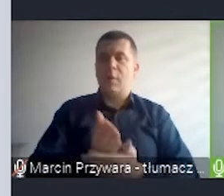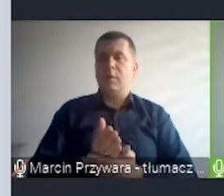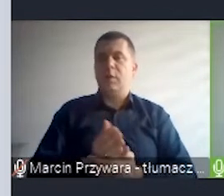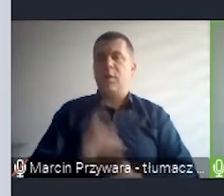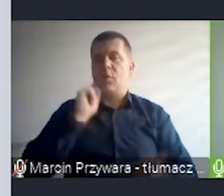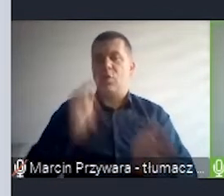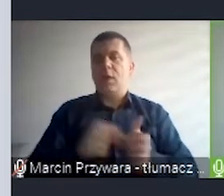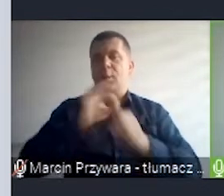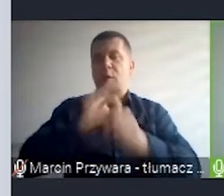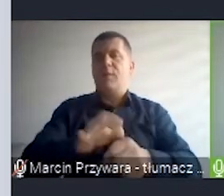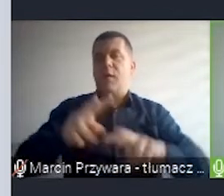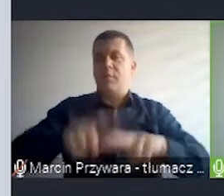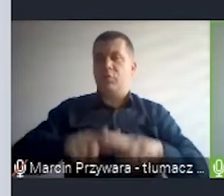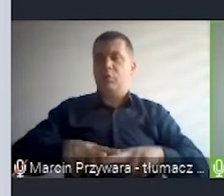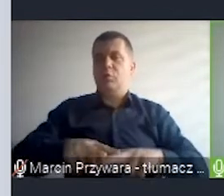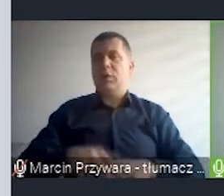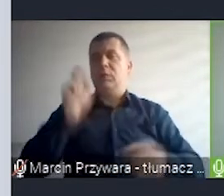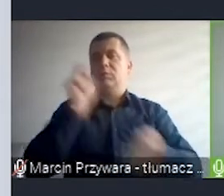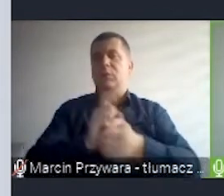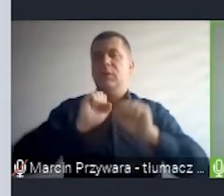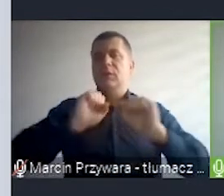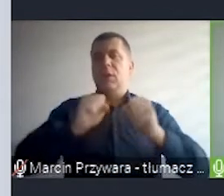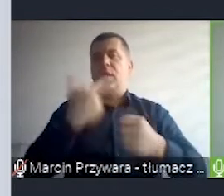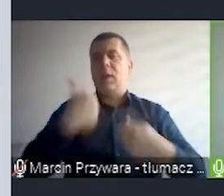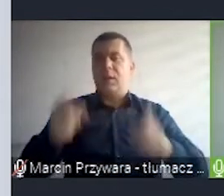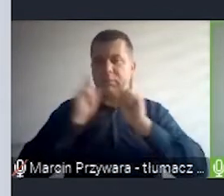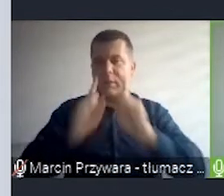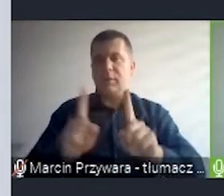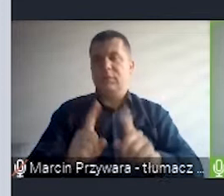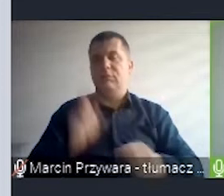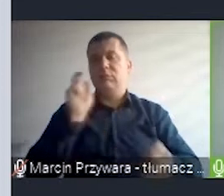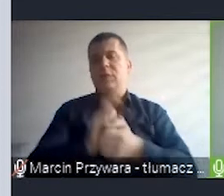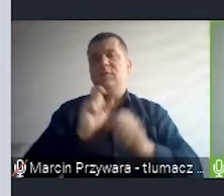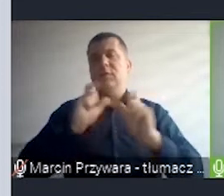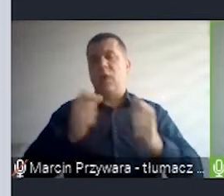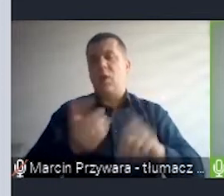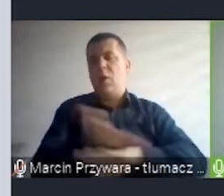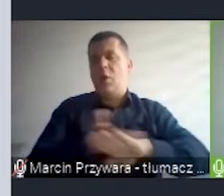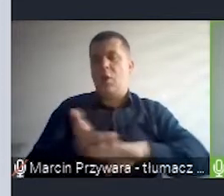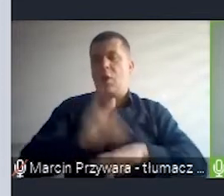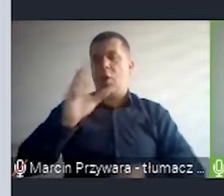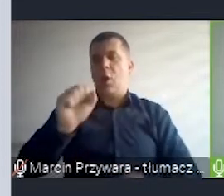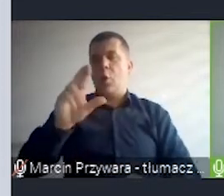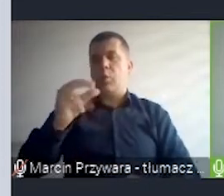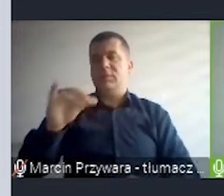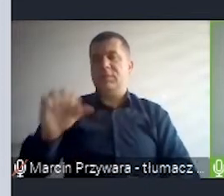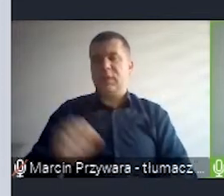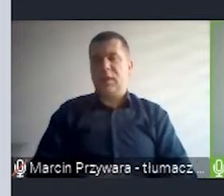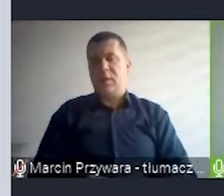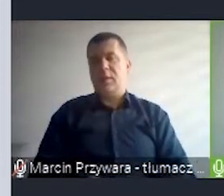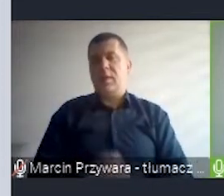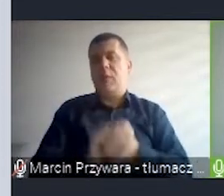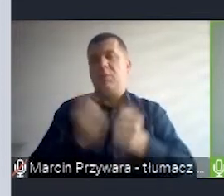właśnie z wdrażaniem funduszy, przeciwdziałania nieprawidłowości, przeciwdziałania korupcji, czy